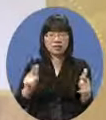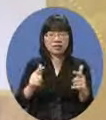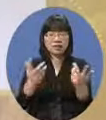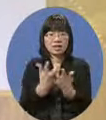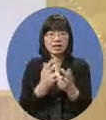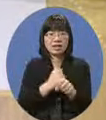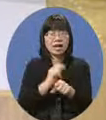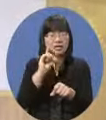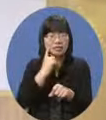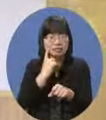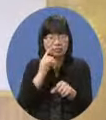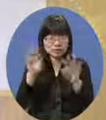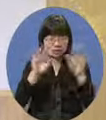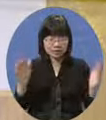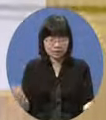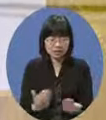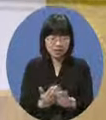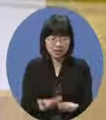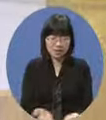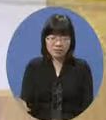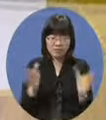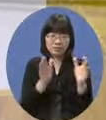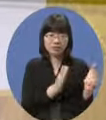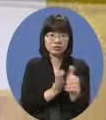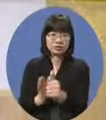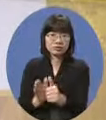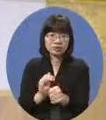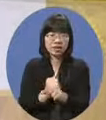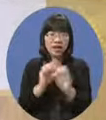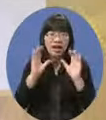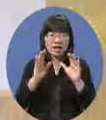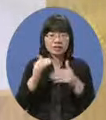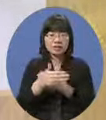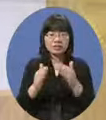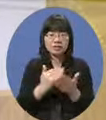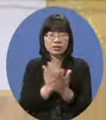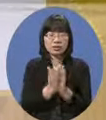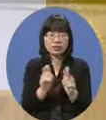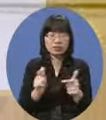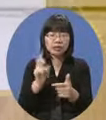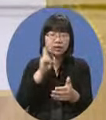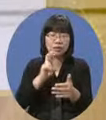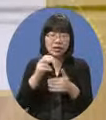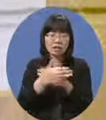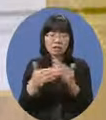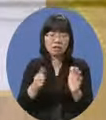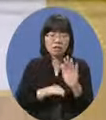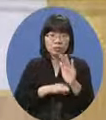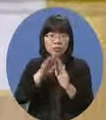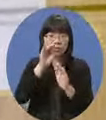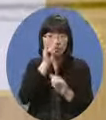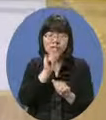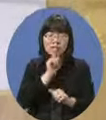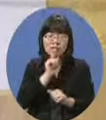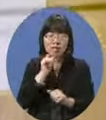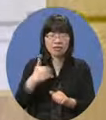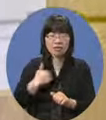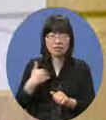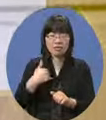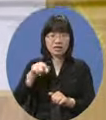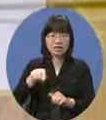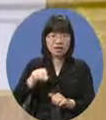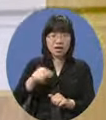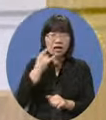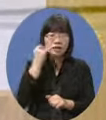가득한 예쁜 상자나 바구니를 준비하고요. 아이의 공간을 여러 종류의 다양한 음악으로 채우기도 하고. 음악으로. 저는 제가 이제 이걸